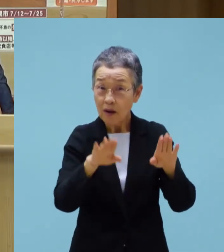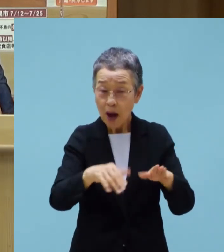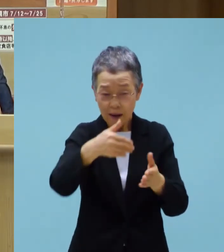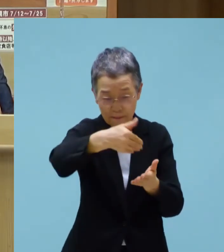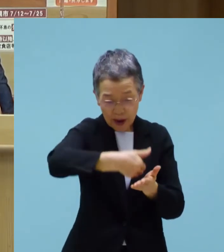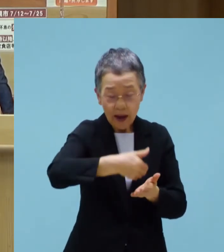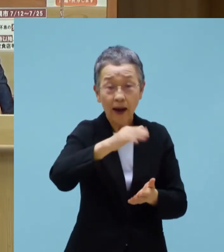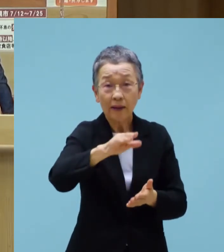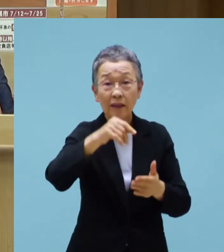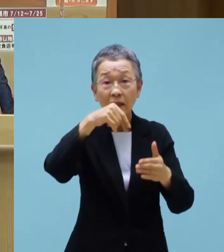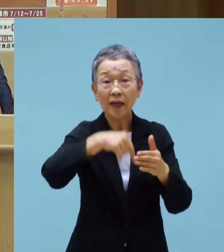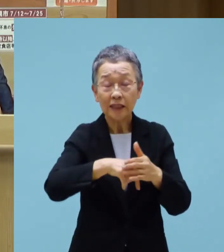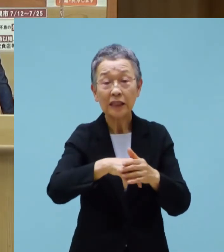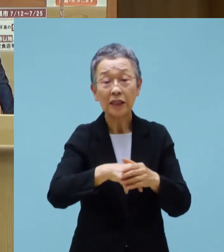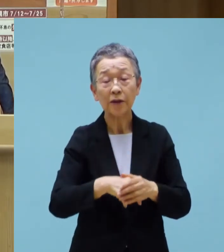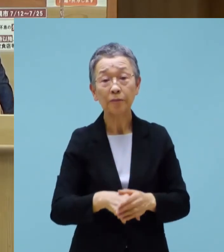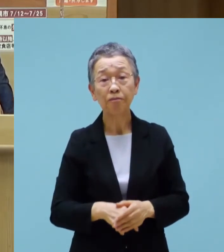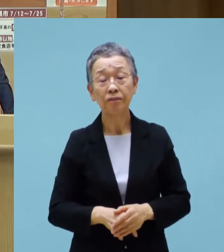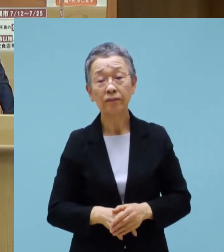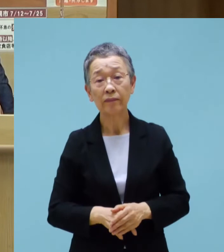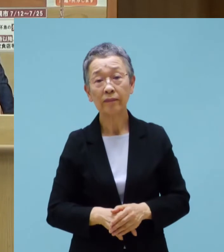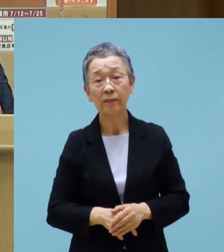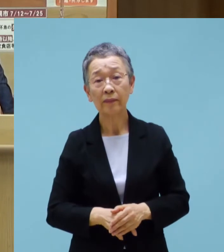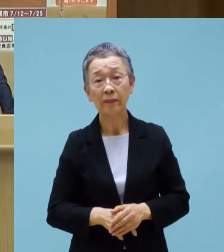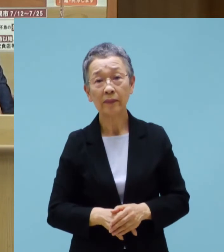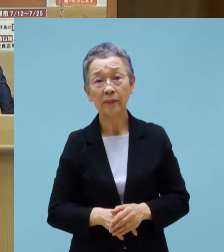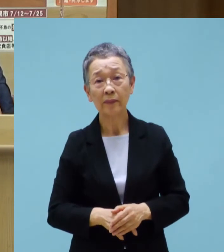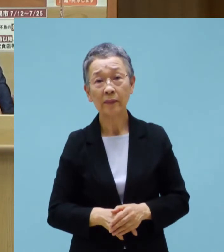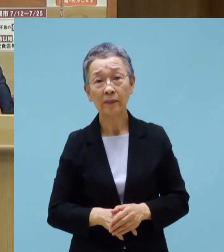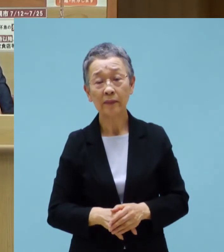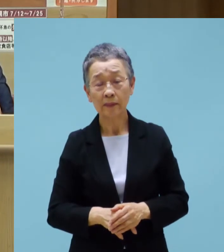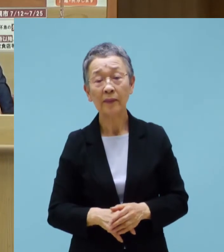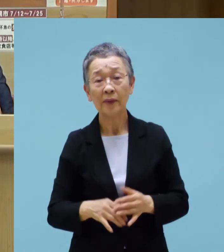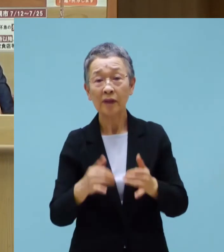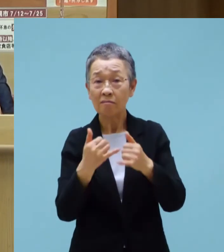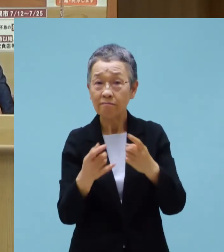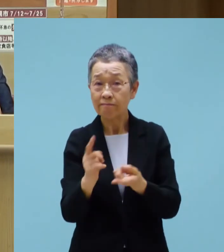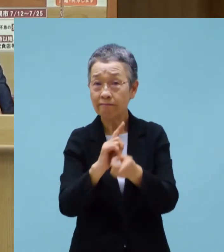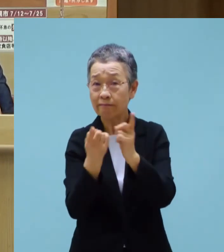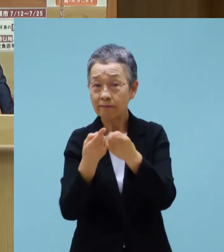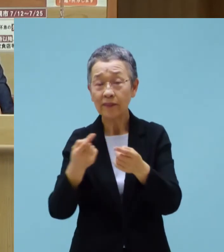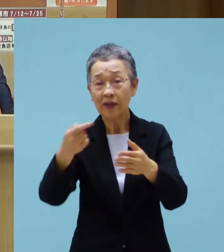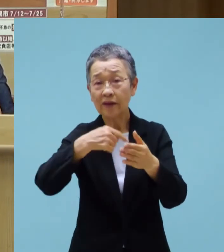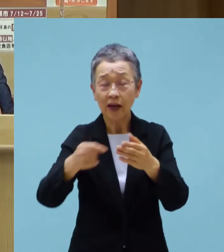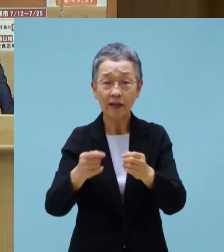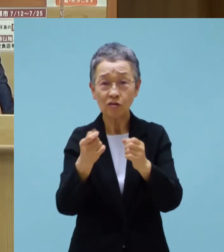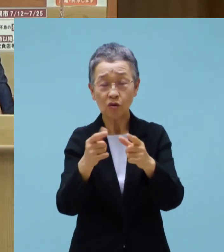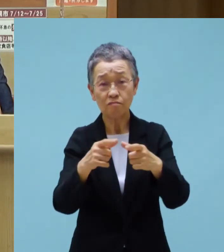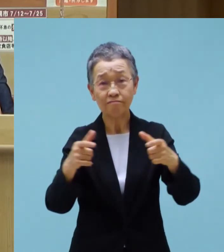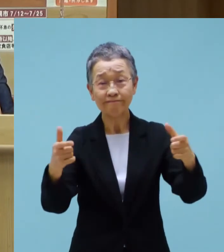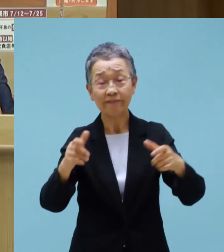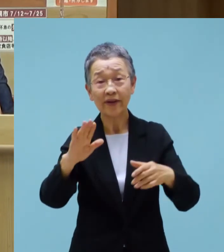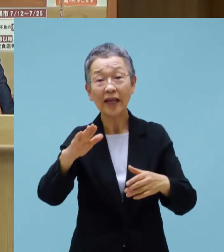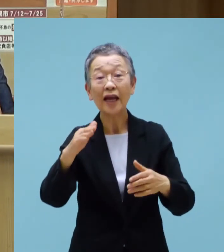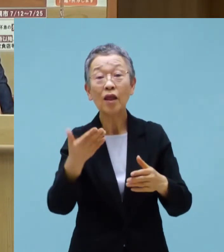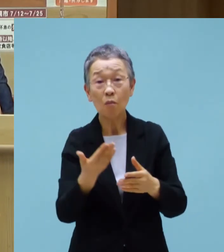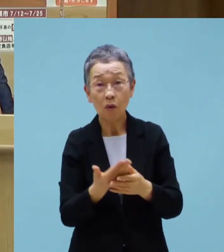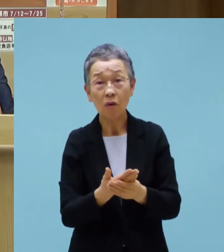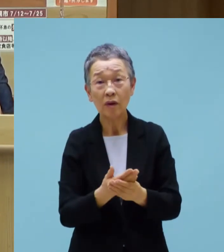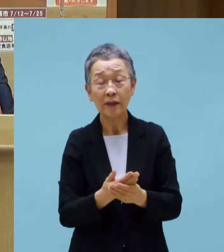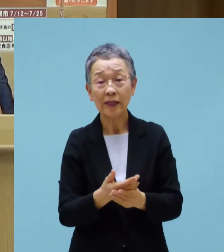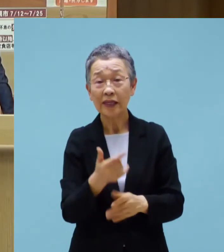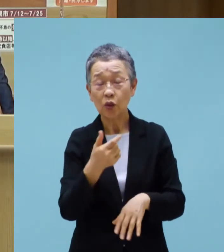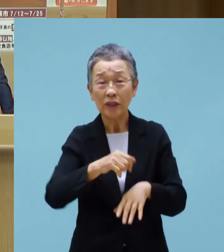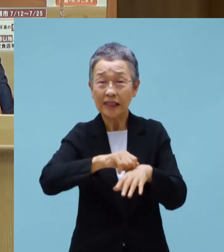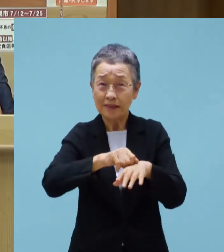と質問の中でお答えする中で少しそこを触れましたけども、やはり厳しい措置